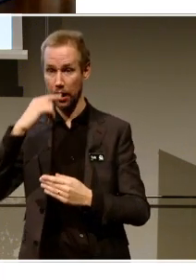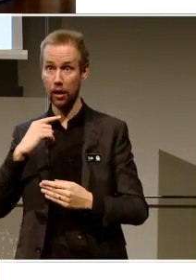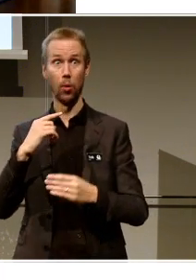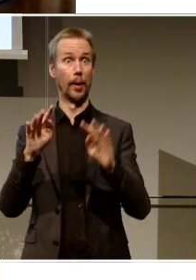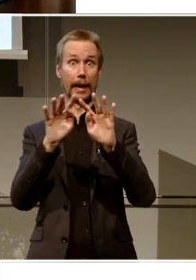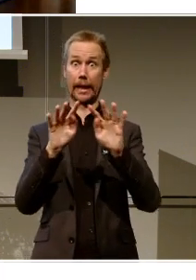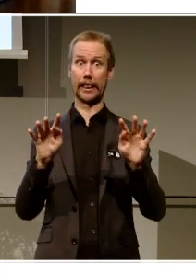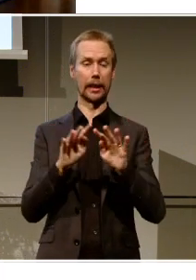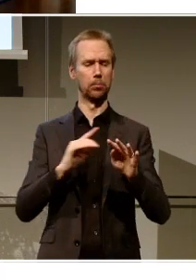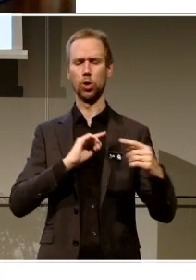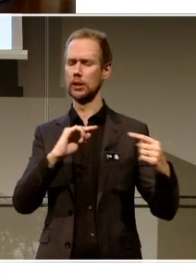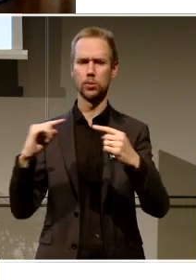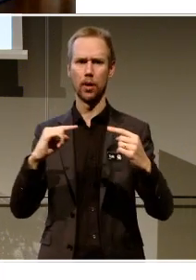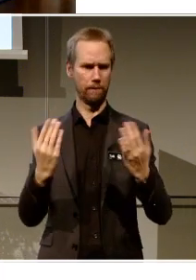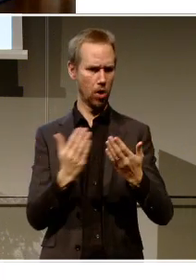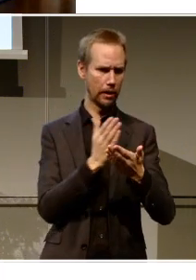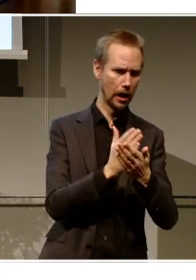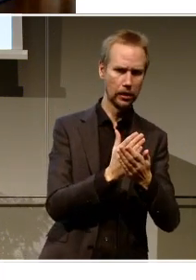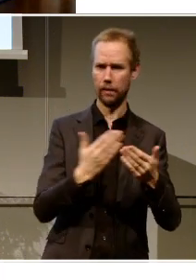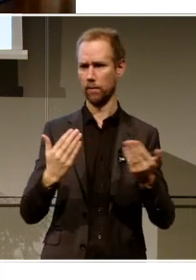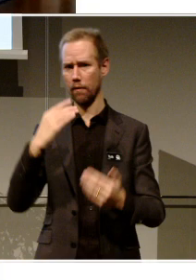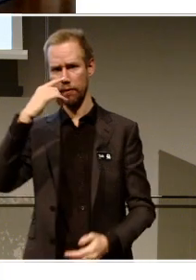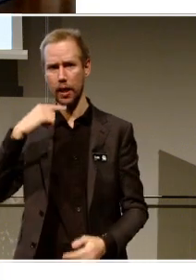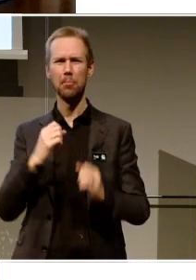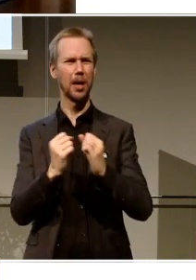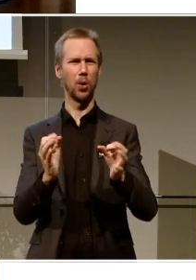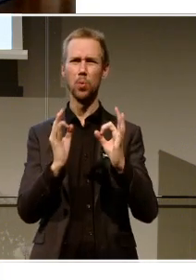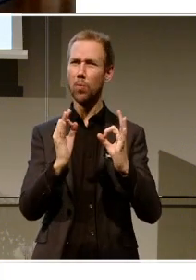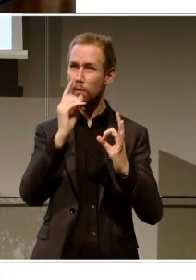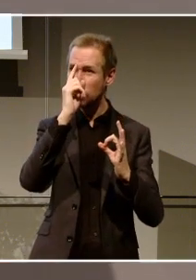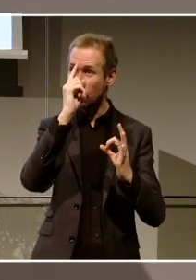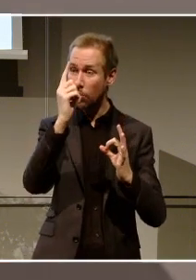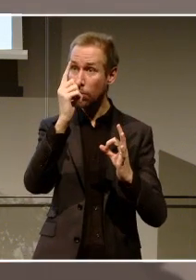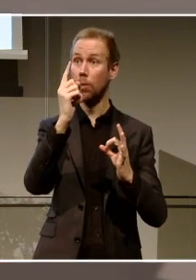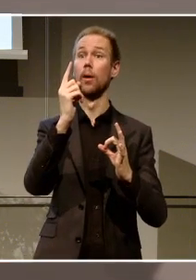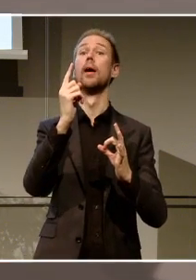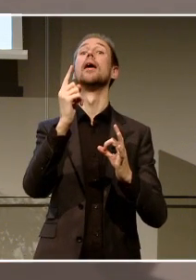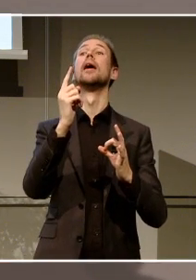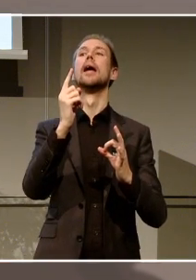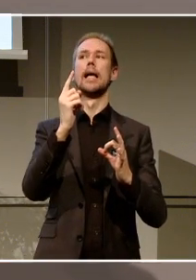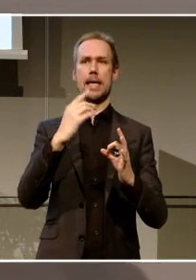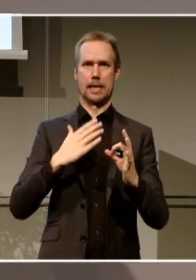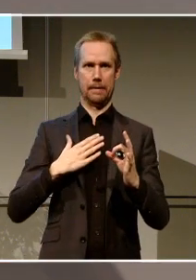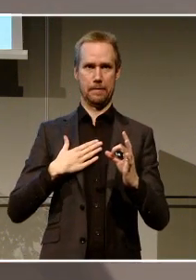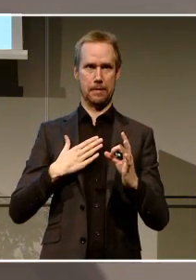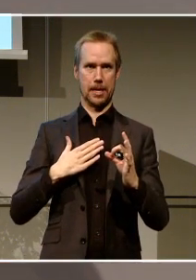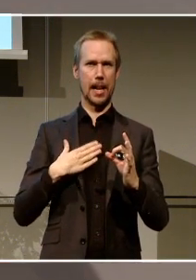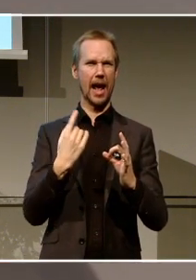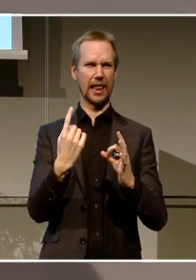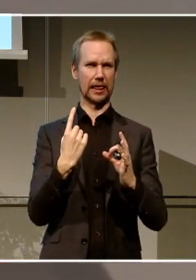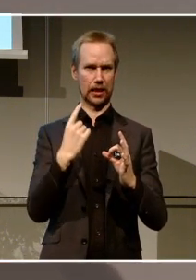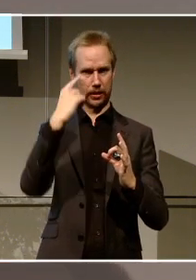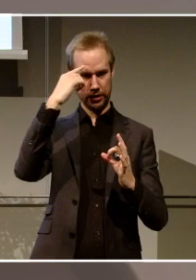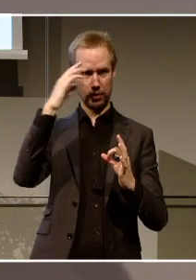diskussioner om vad som är rätt eller fel. Men hur förstår vi det? För att ta det här ett steg till så vill jag skicka med ytterligare ett teoretiskt